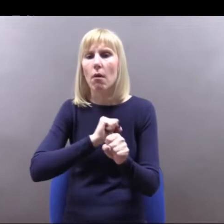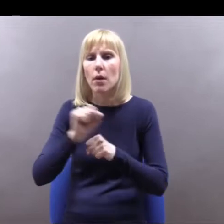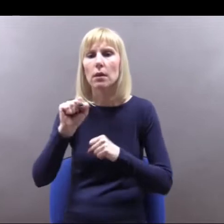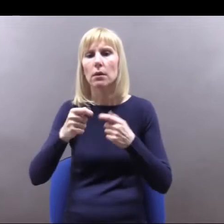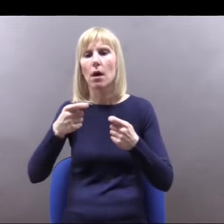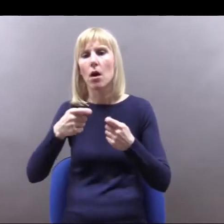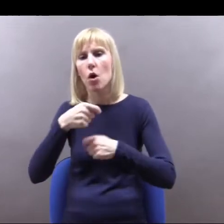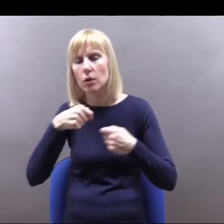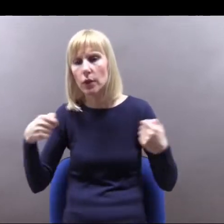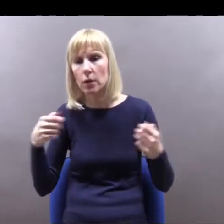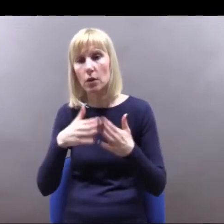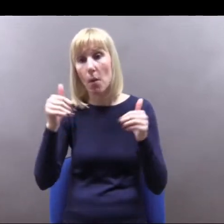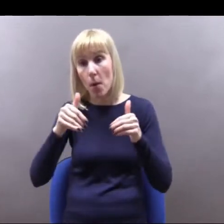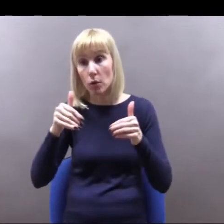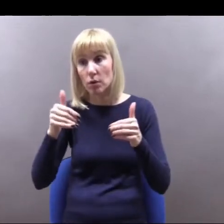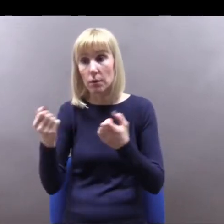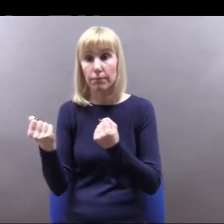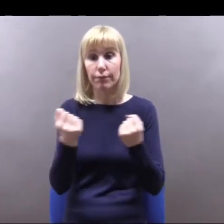jest rozwiązanie, które